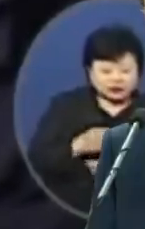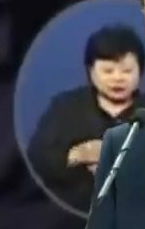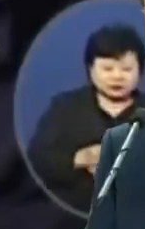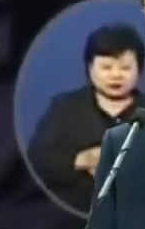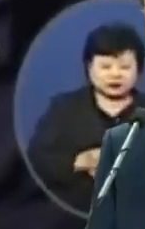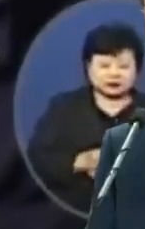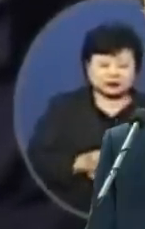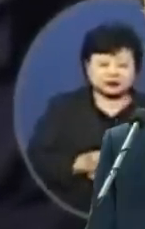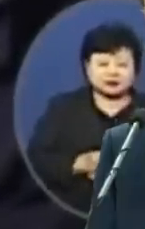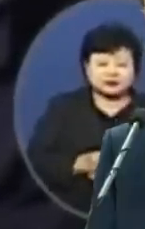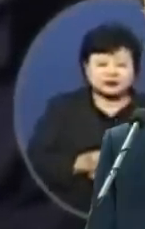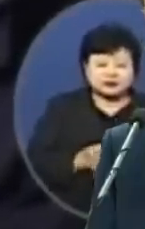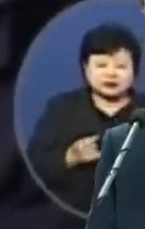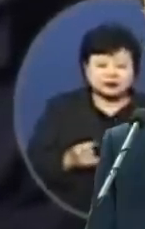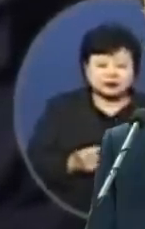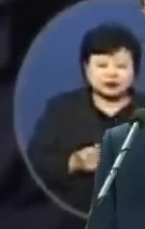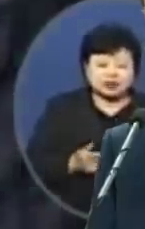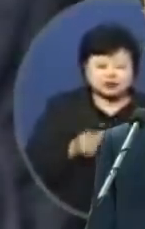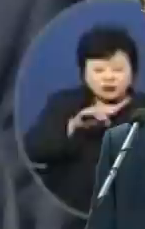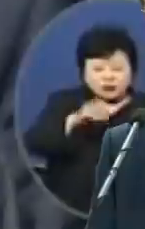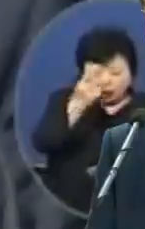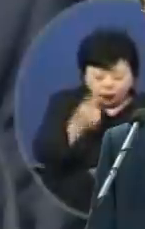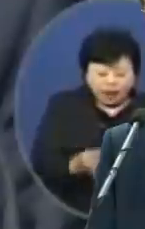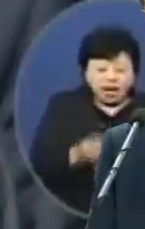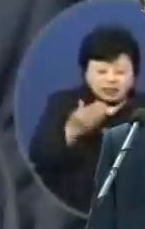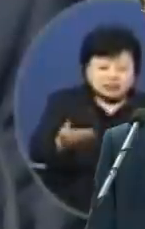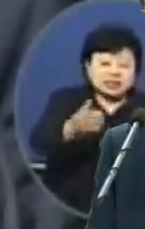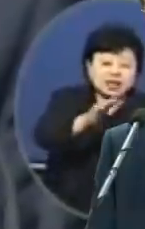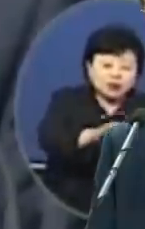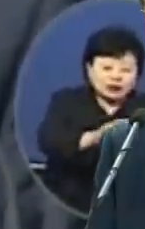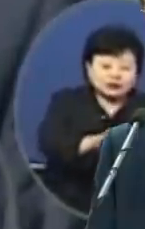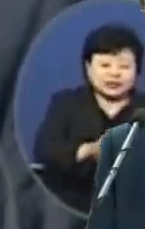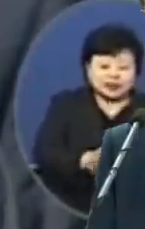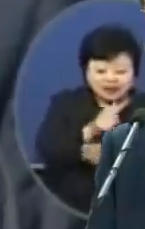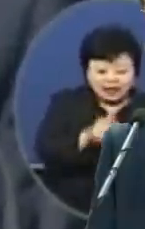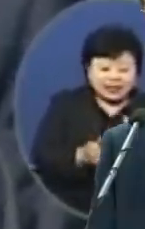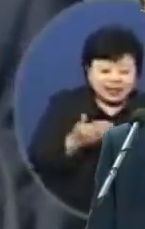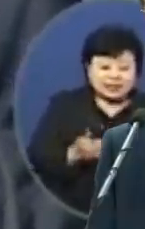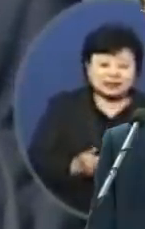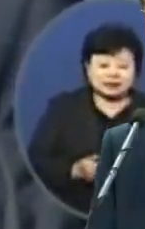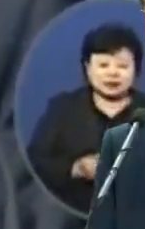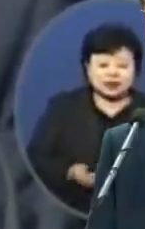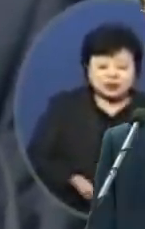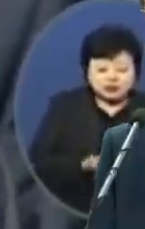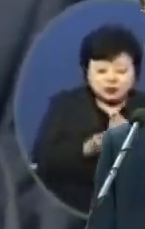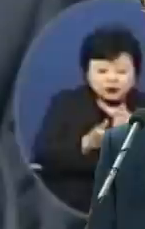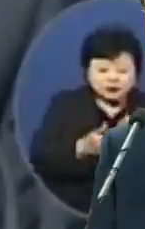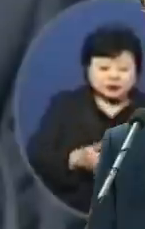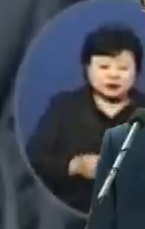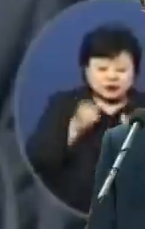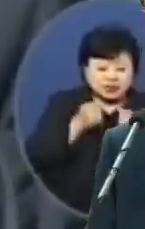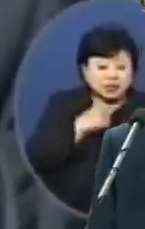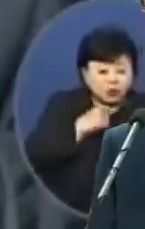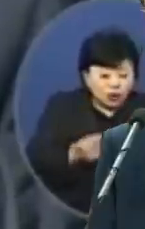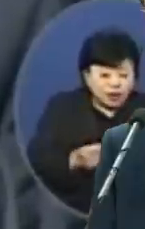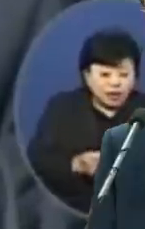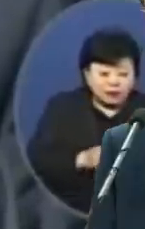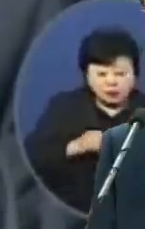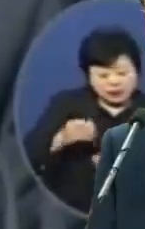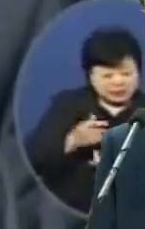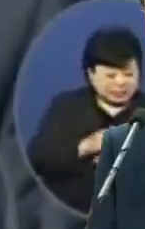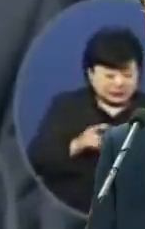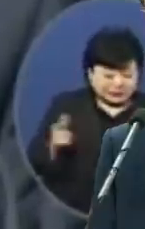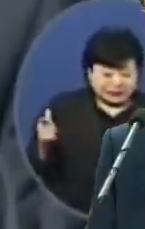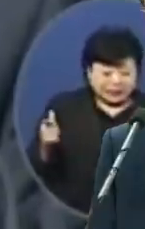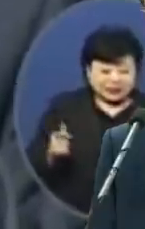짐진 자들은 다 내게로 오라 내가 너를 쉬게 하리라고 하신 주님께서 하나님을 섬기면서 살기를 원하는 사람은 절대로 버리지